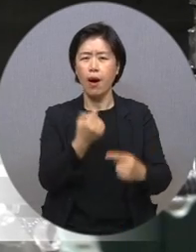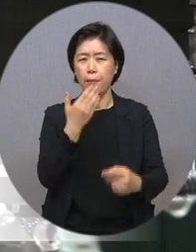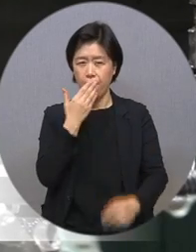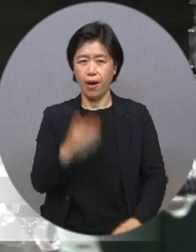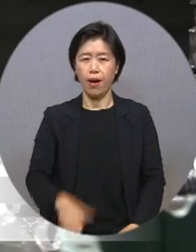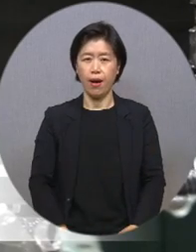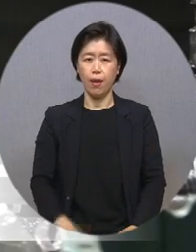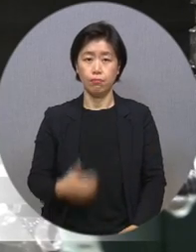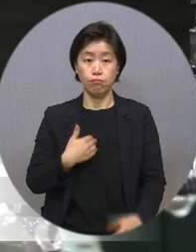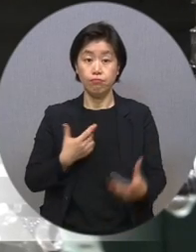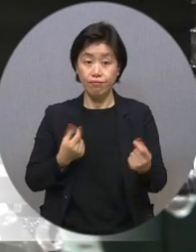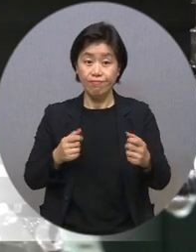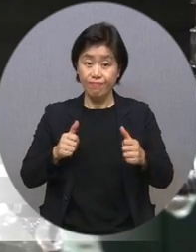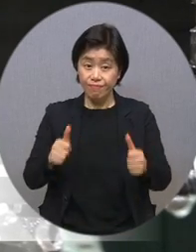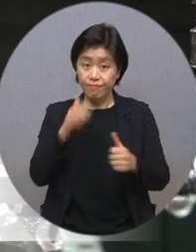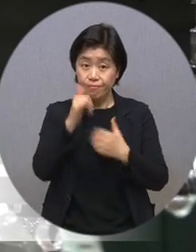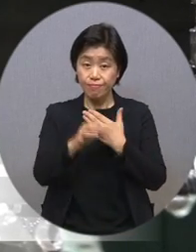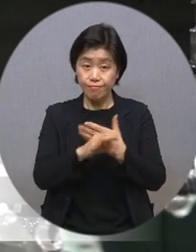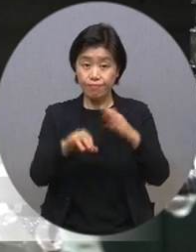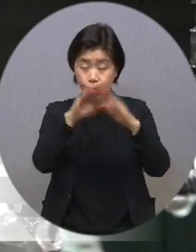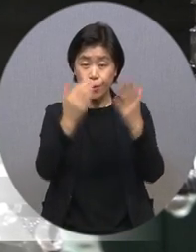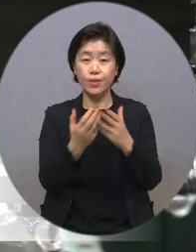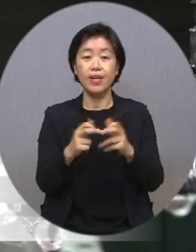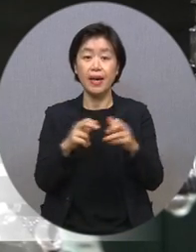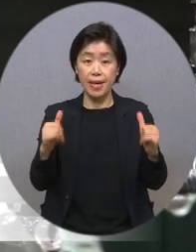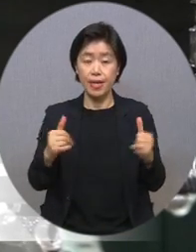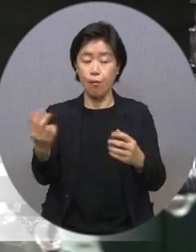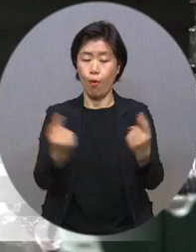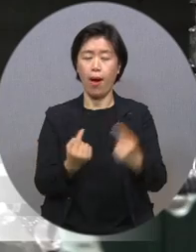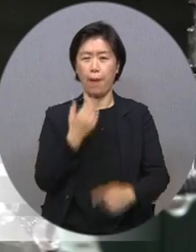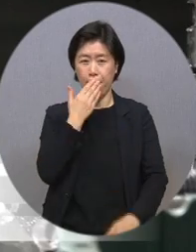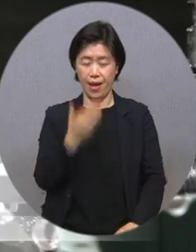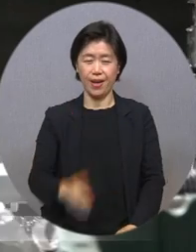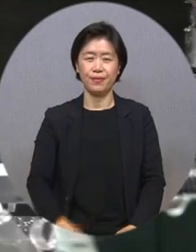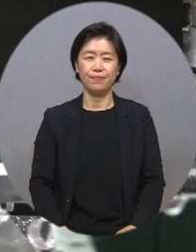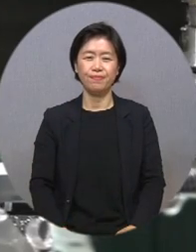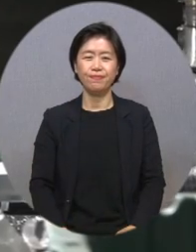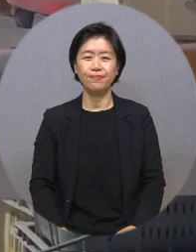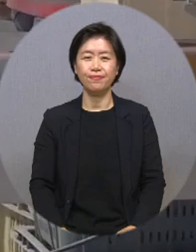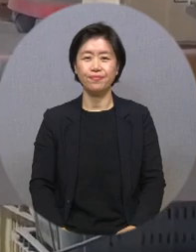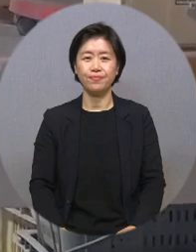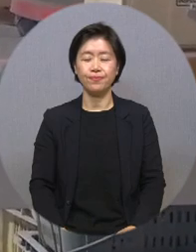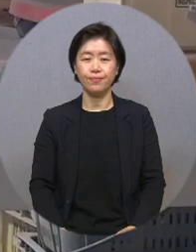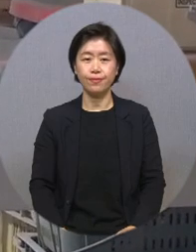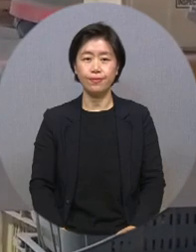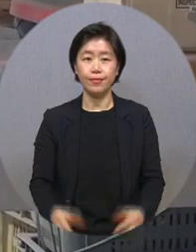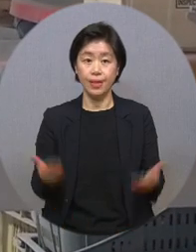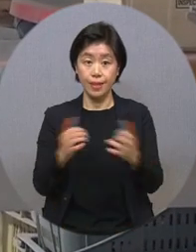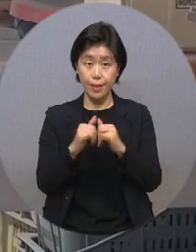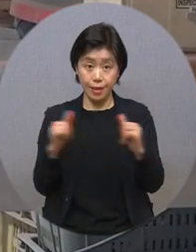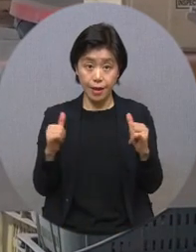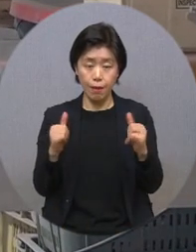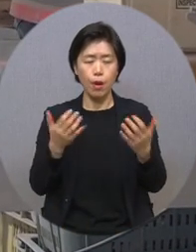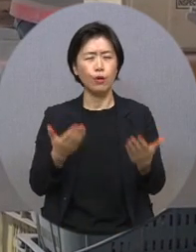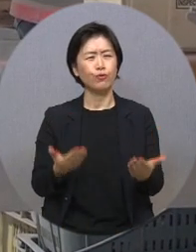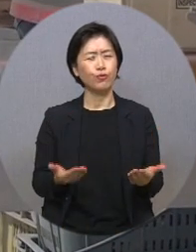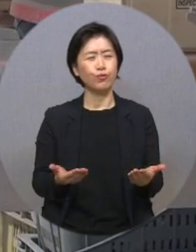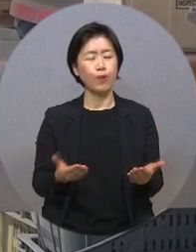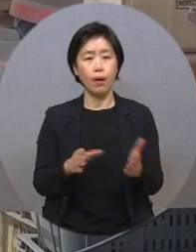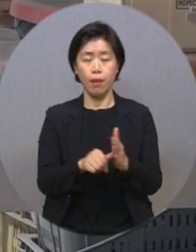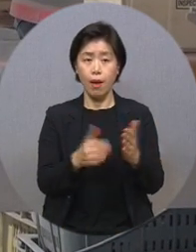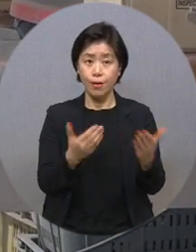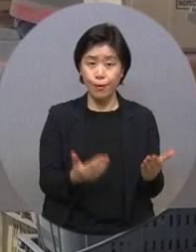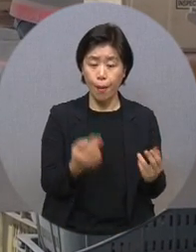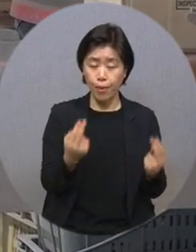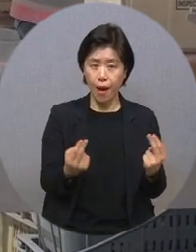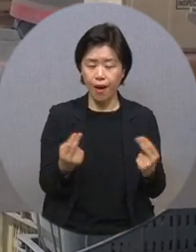열심히 하시면은 모든 장애인들은 다 잘할 수 있을 겁니다. 직원들은 휴식 시간에도 일을 하고